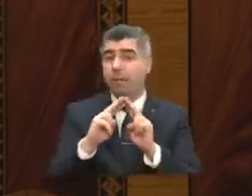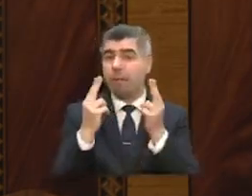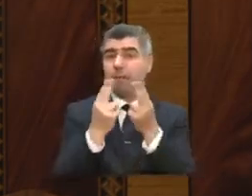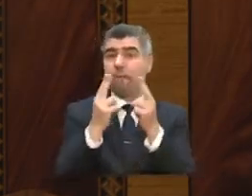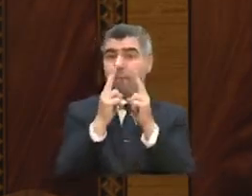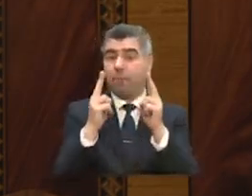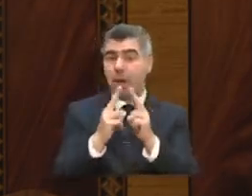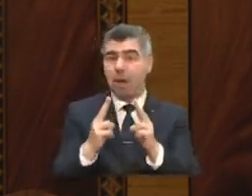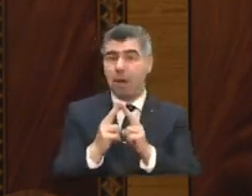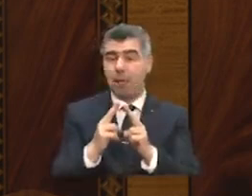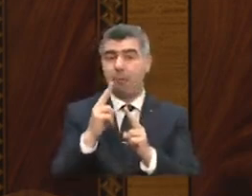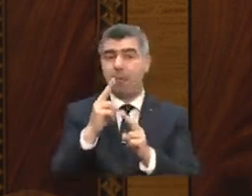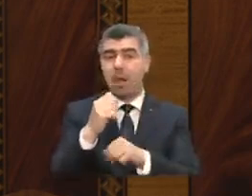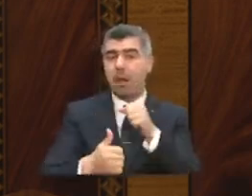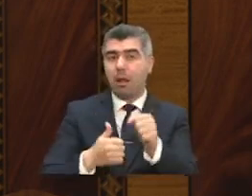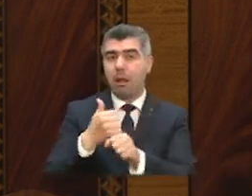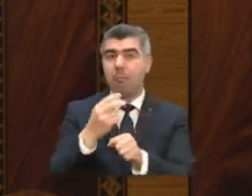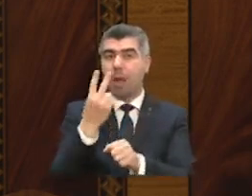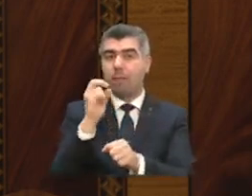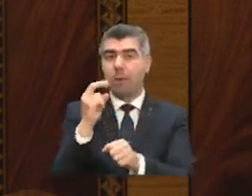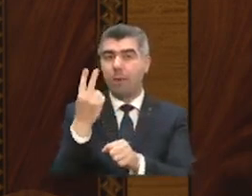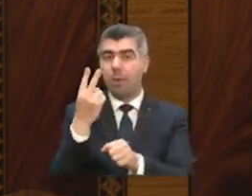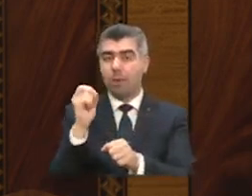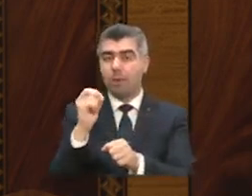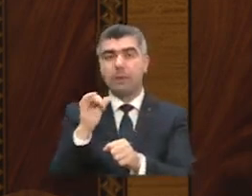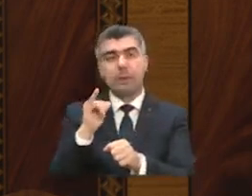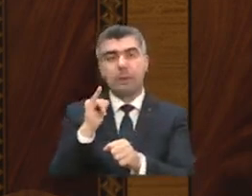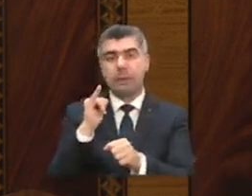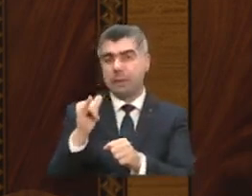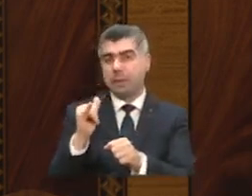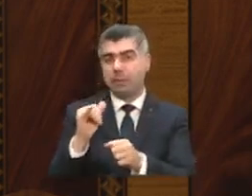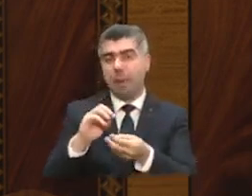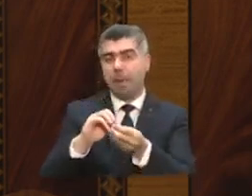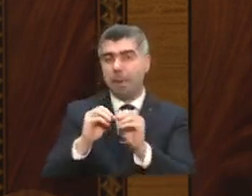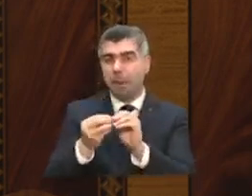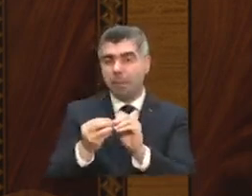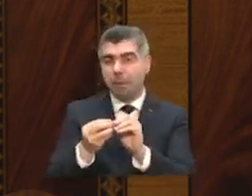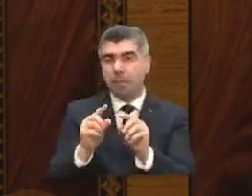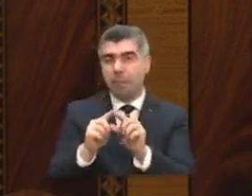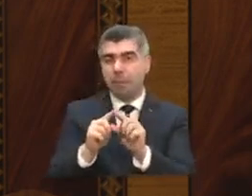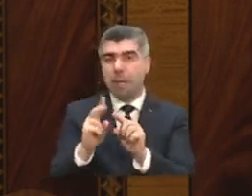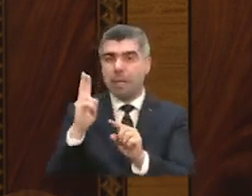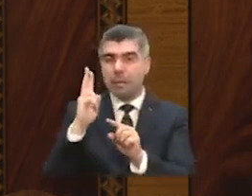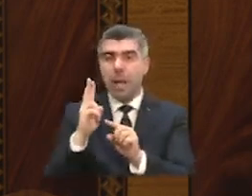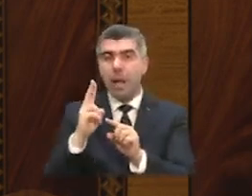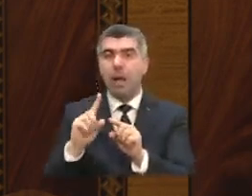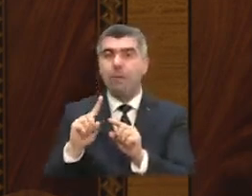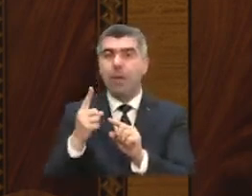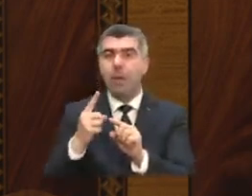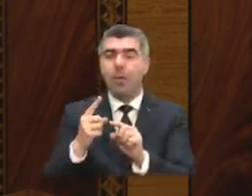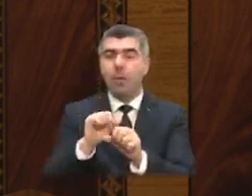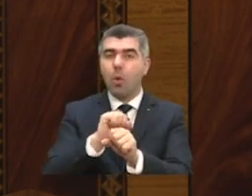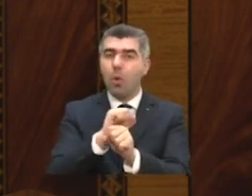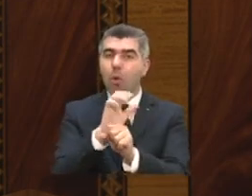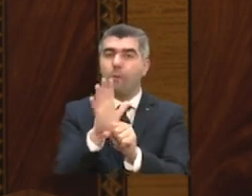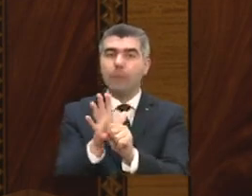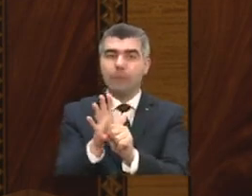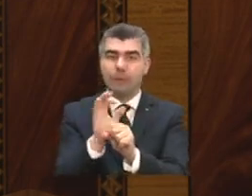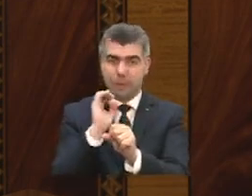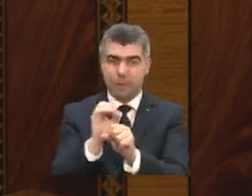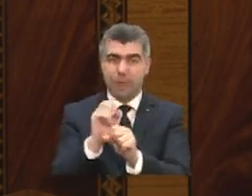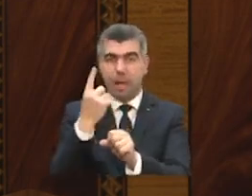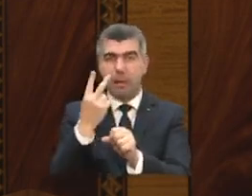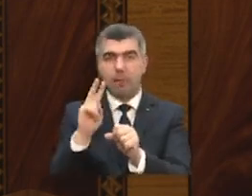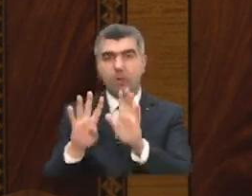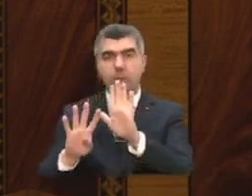سنة 2020 على وقع أزمات متتالية انطلقت بأزمة كوفيد 19 والتي تسببت في